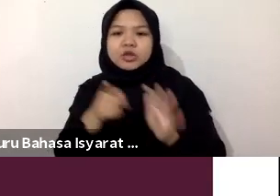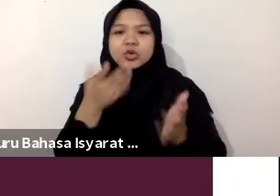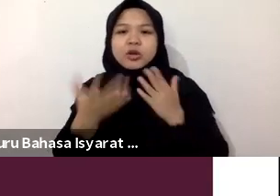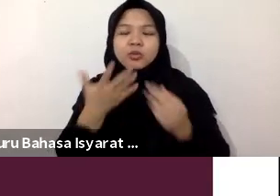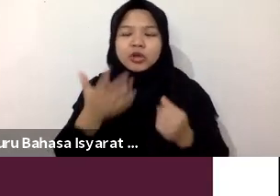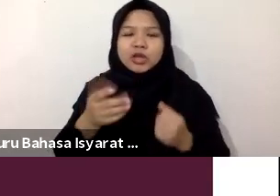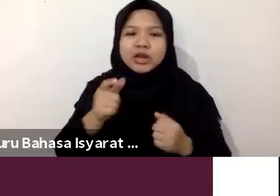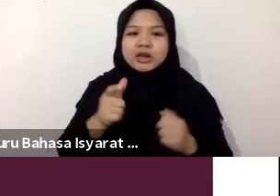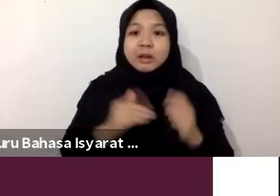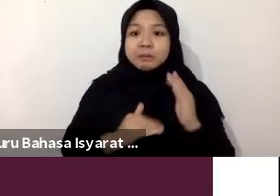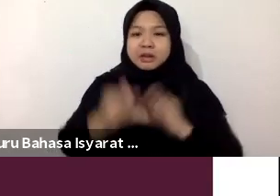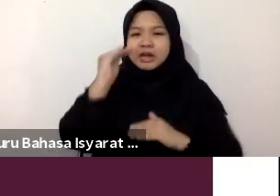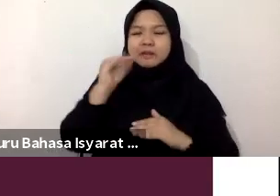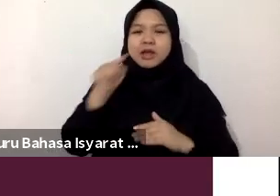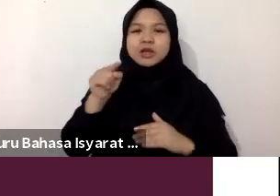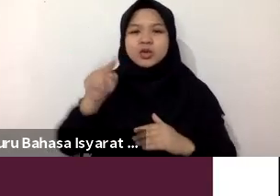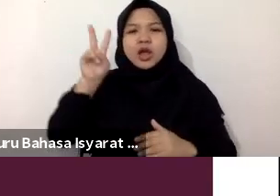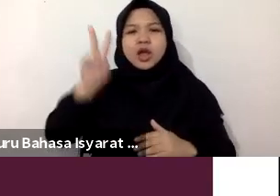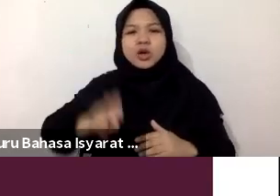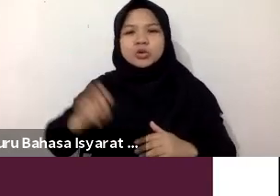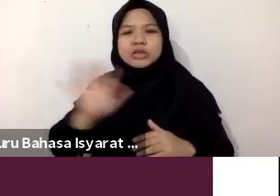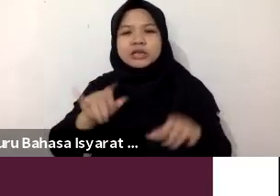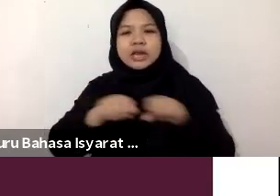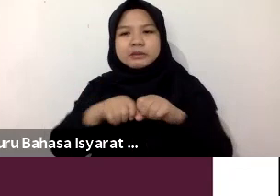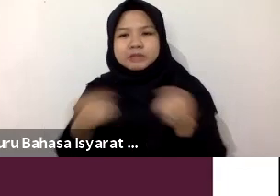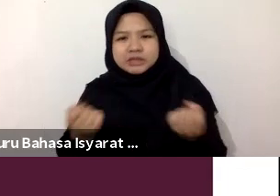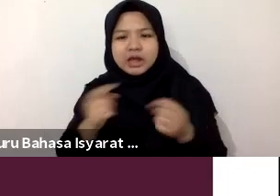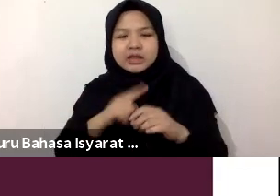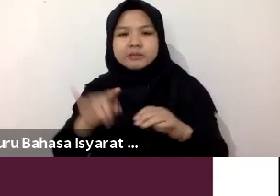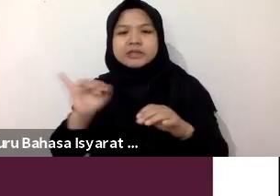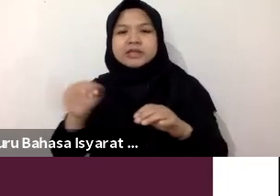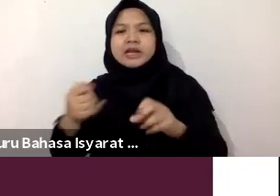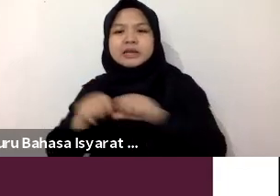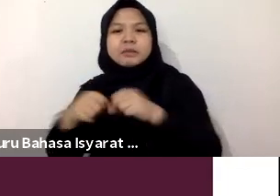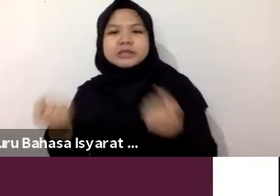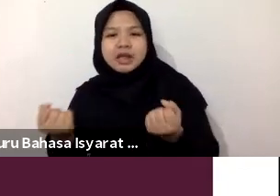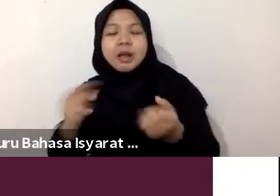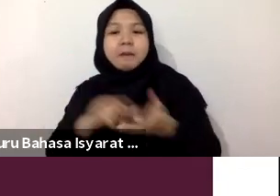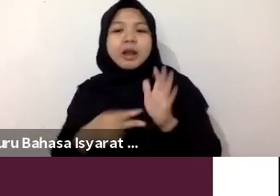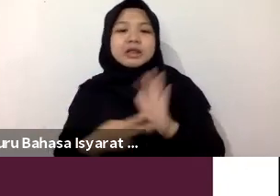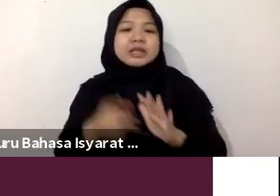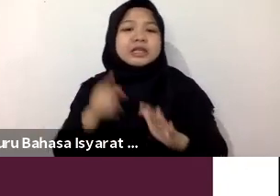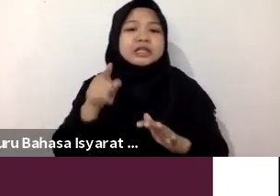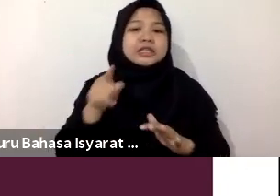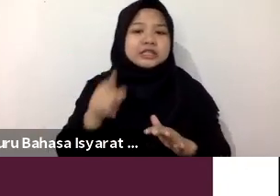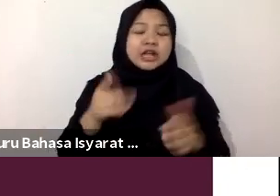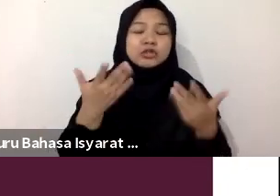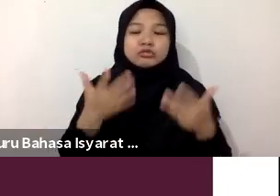yang berlebihan tadi, yang seharusnya tidak dipecah, keton itu menjadi dipecah gitu loh. Berarti dia memang